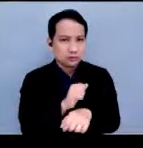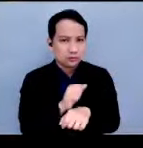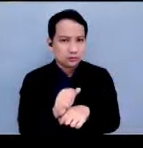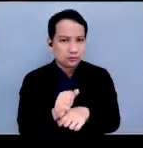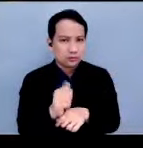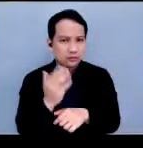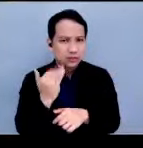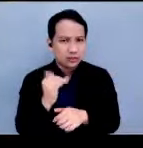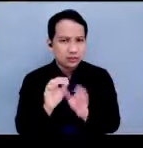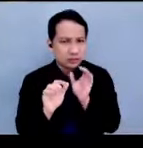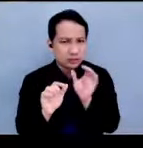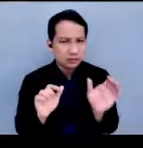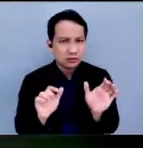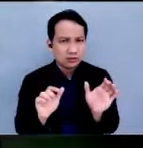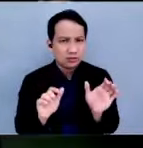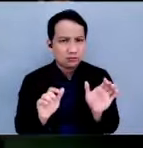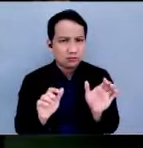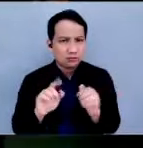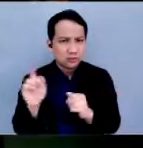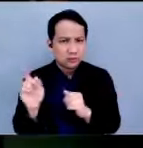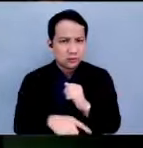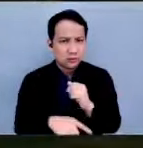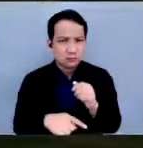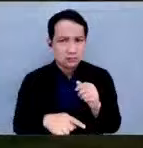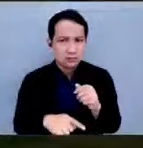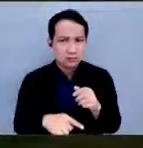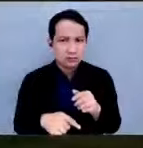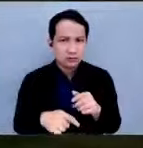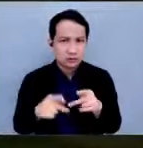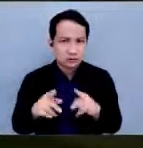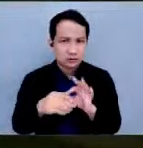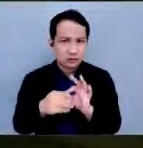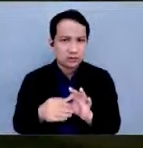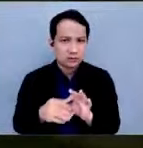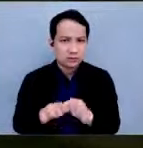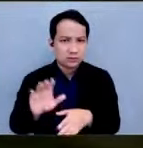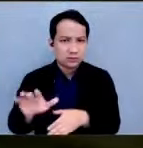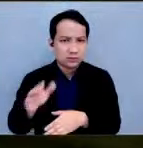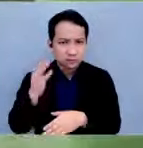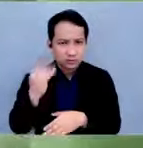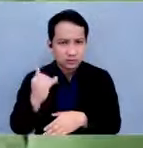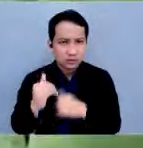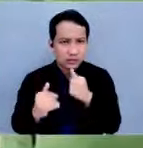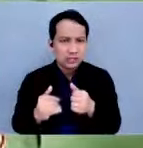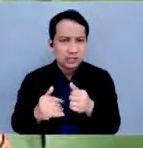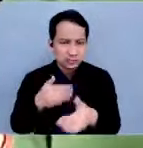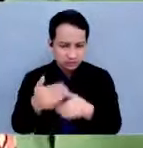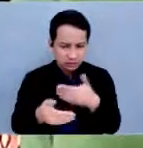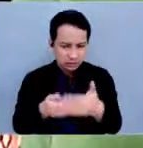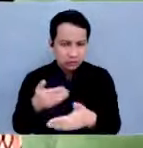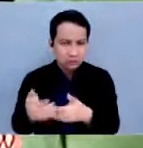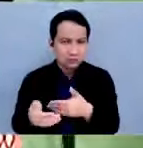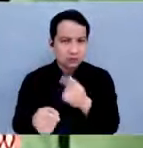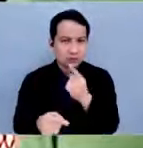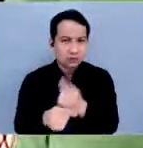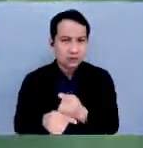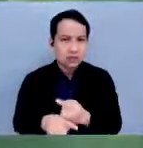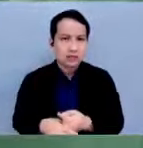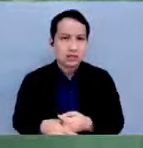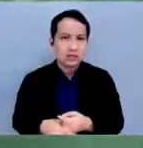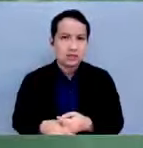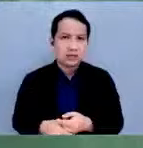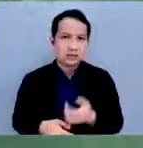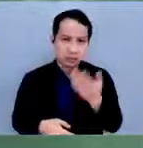maaaring magpataw ng penalty o parusa sa empleyado nang hindi dumadaan sa tamang proseso. Dapat